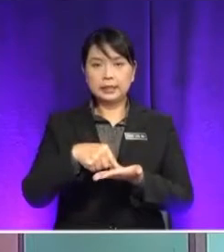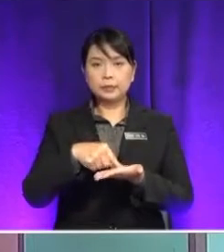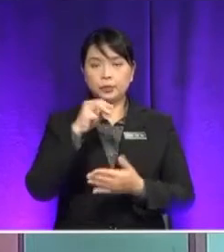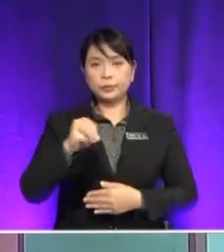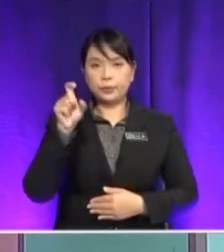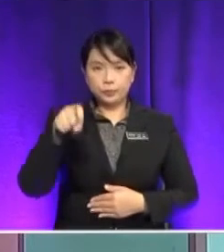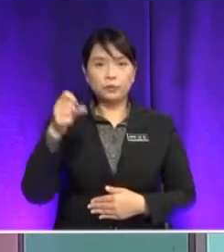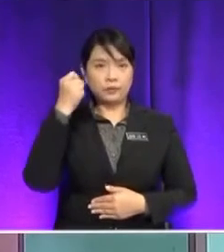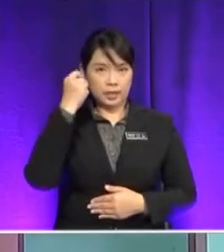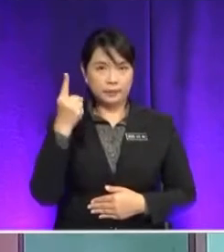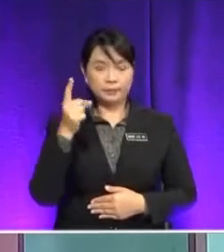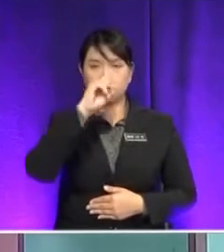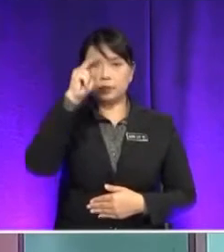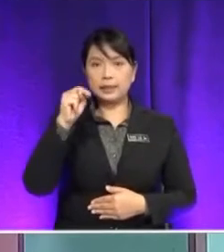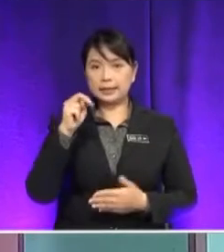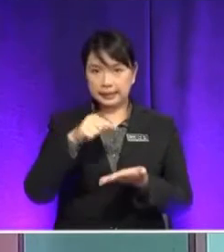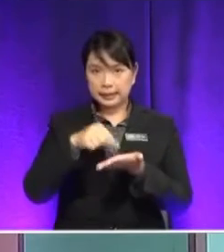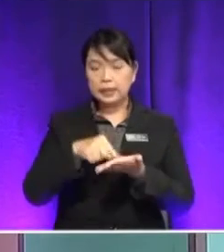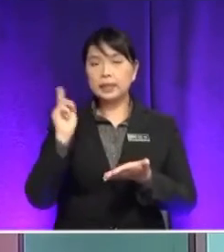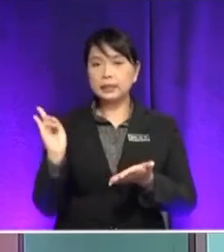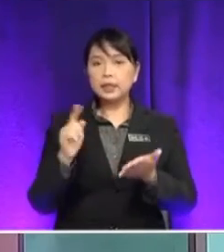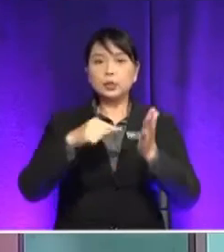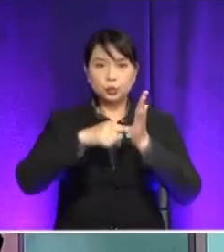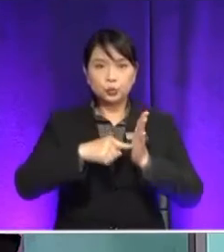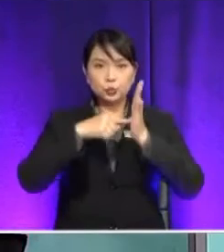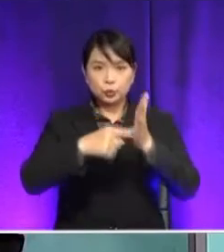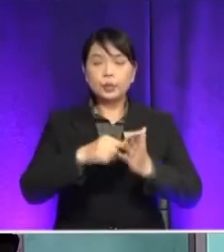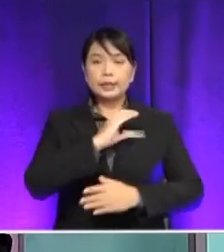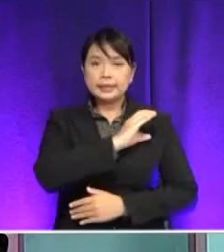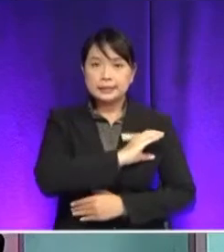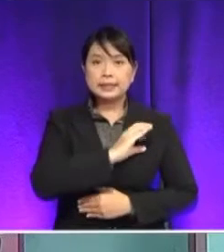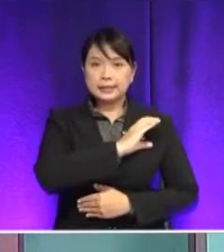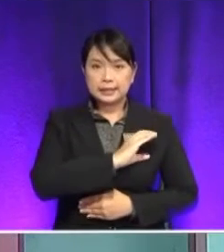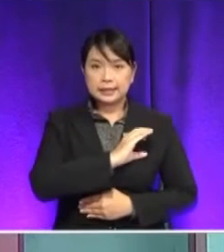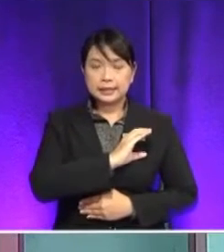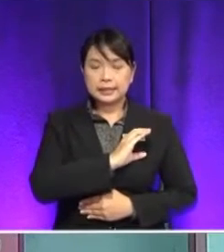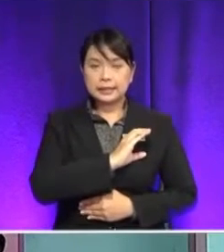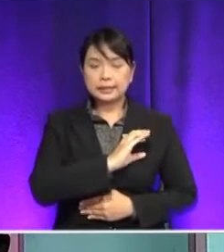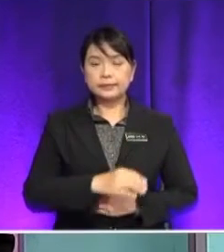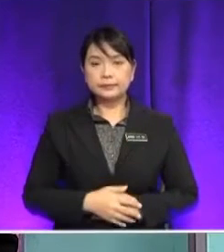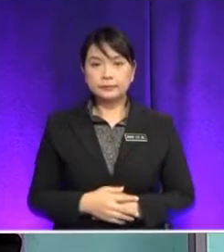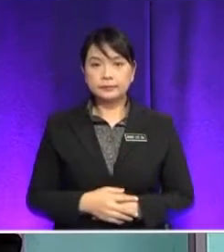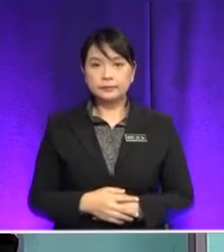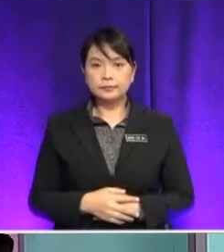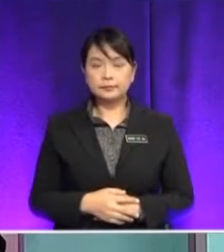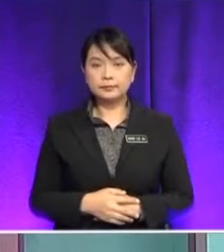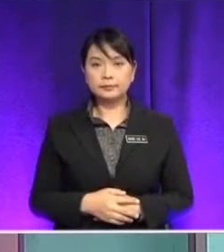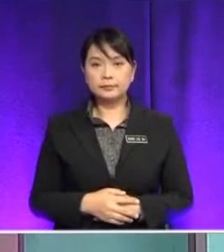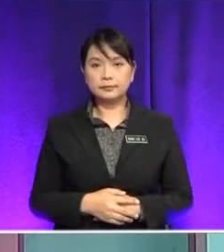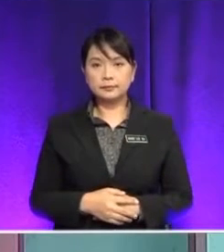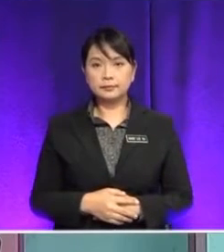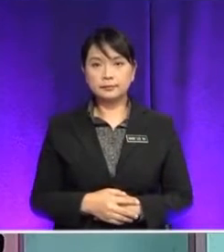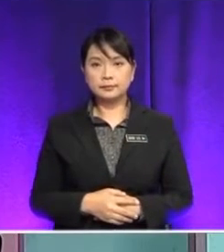kadang-kadang dia katanya gelombang bunyi ini ada masuk ya lain sama Ade gelombang membujuk ataupun belum Mama